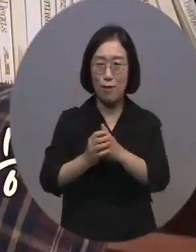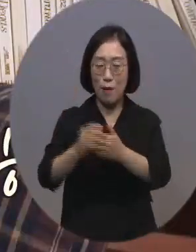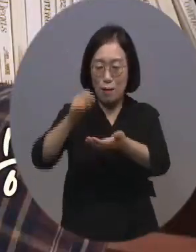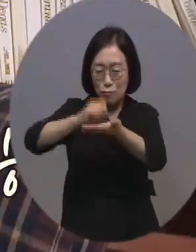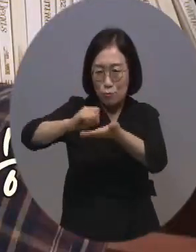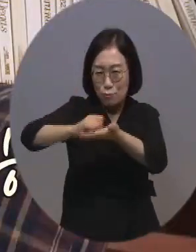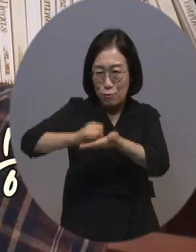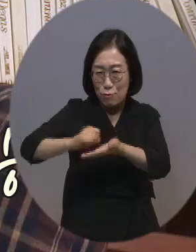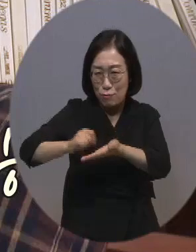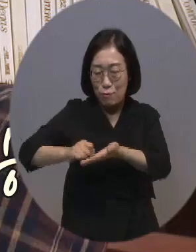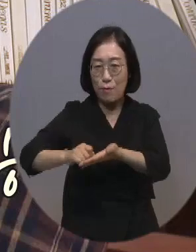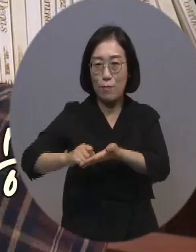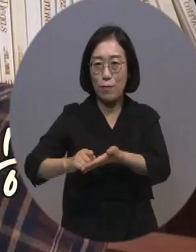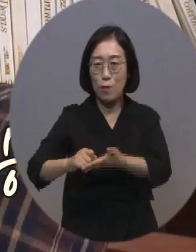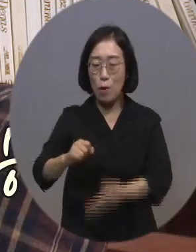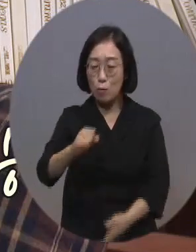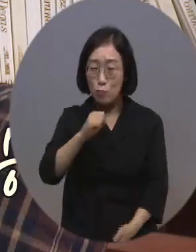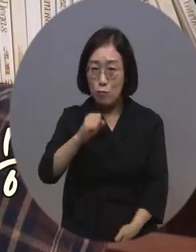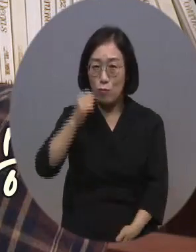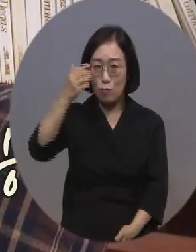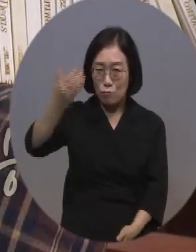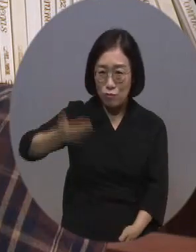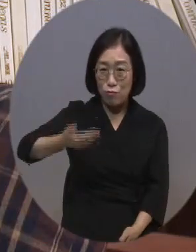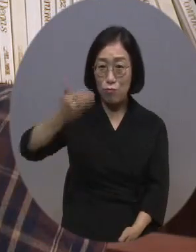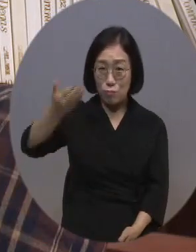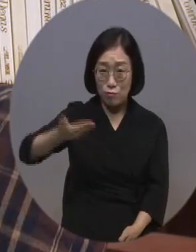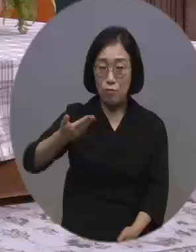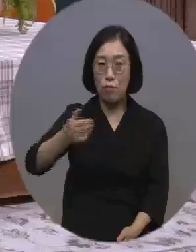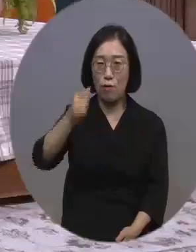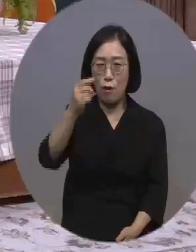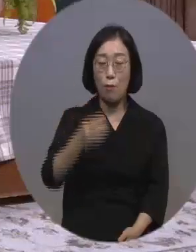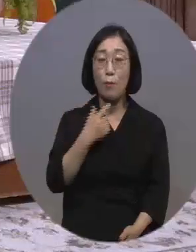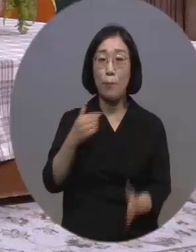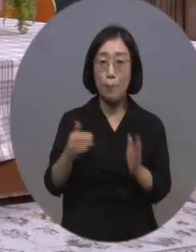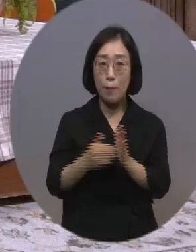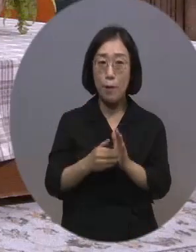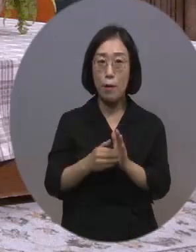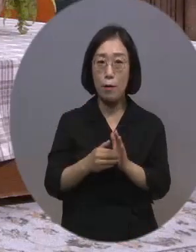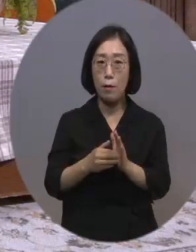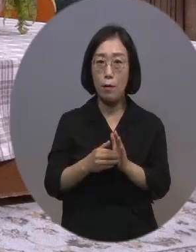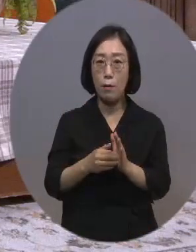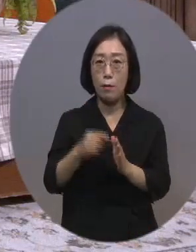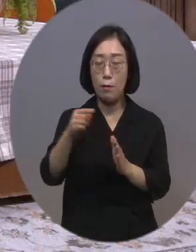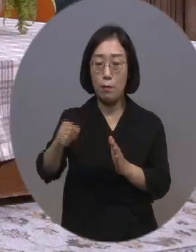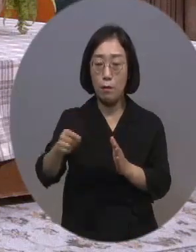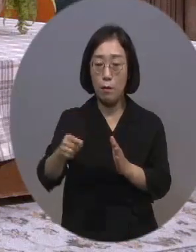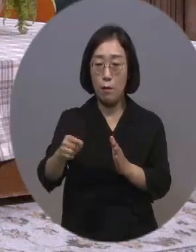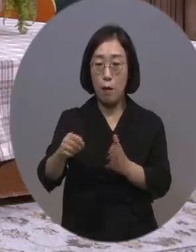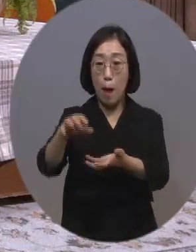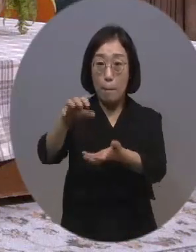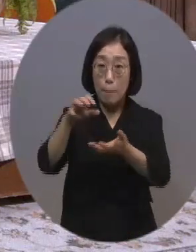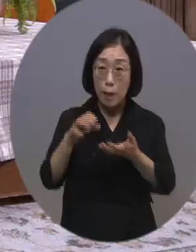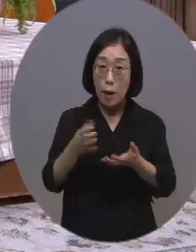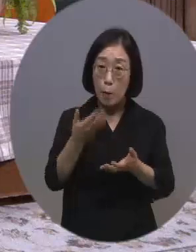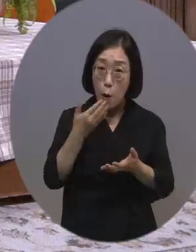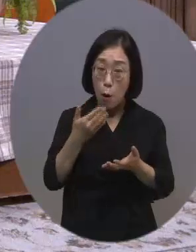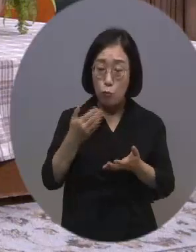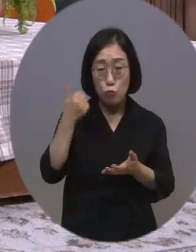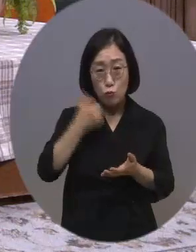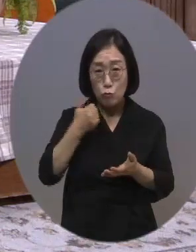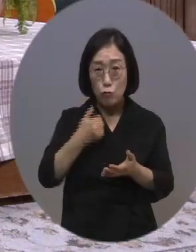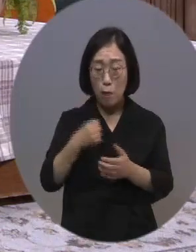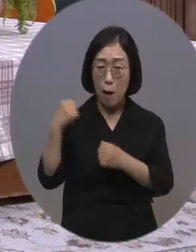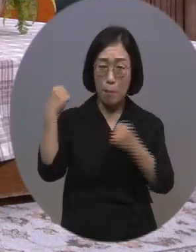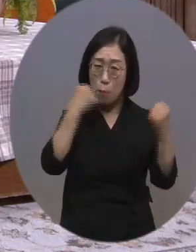설문조사에 이거 뭐 인터뷰 구술하고 나갔었는데 네. 배급은 받으셨습니까? 배급받은 기억은 있습니까? 누구에게 뭐